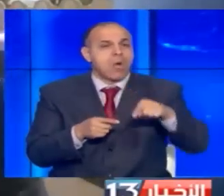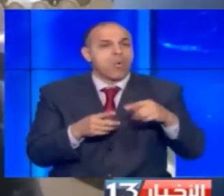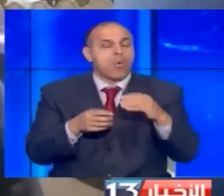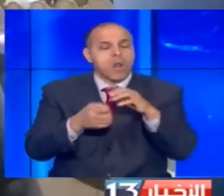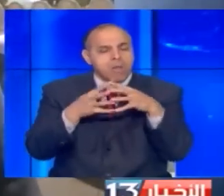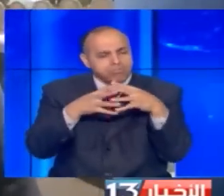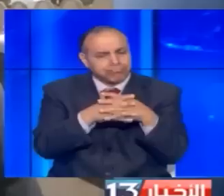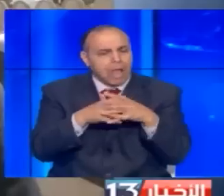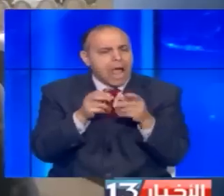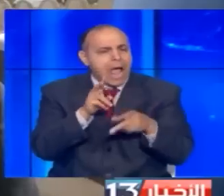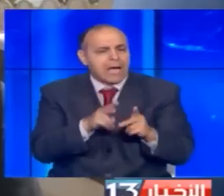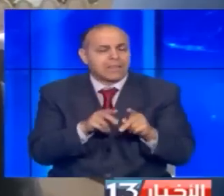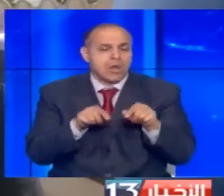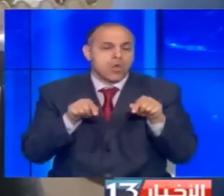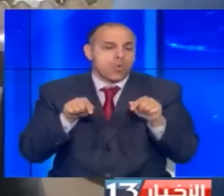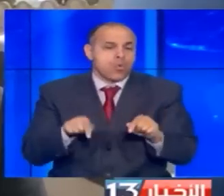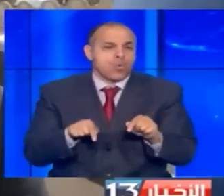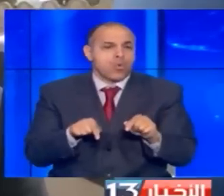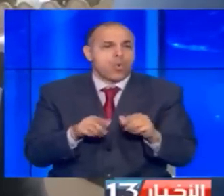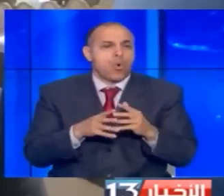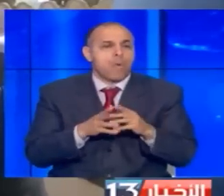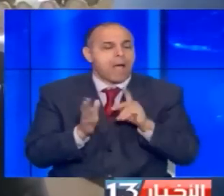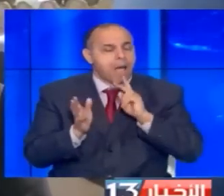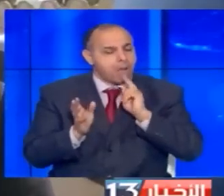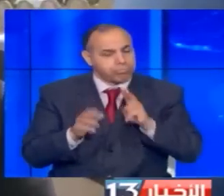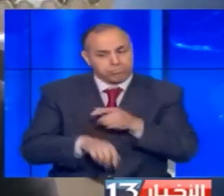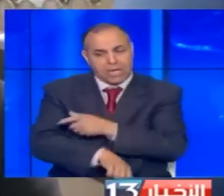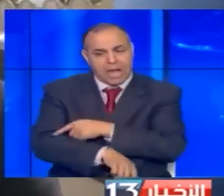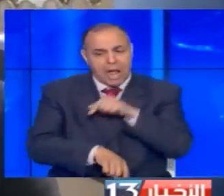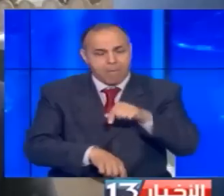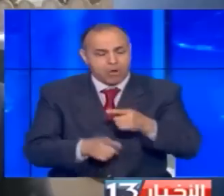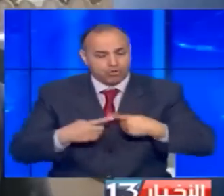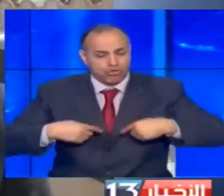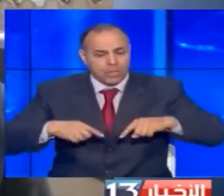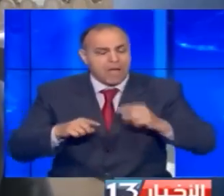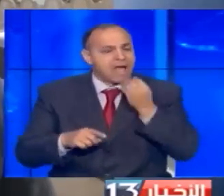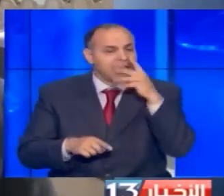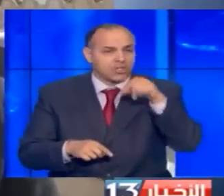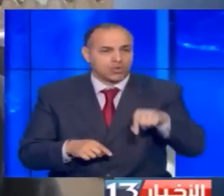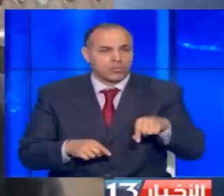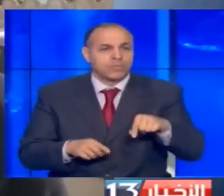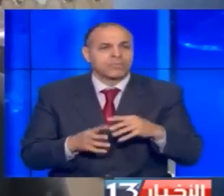جدا. احنا اليوم المكتب التنفيذي سيجتمع اليوم بعد الظهر